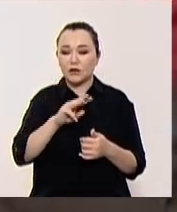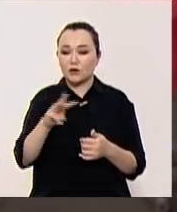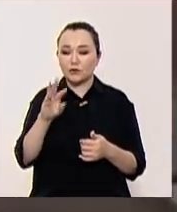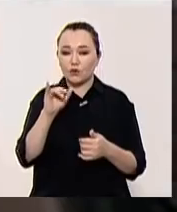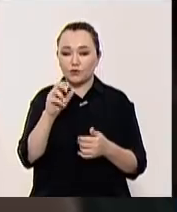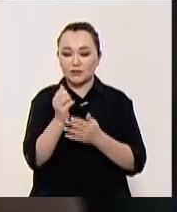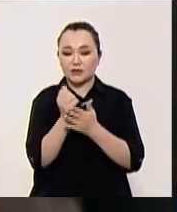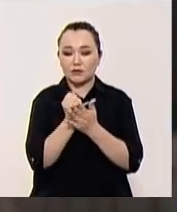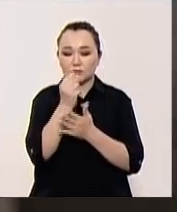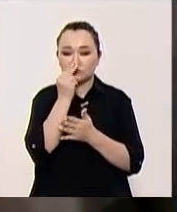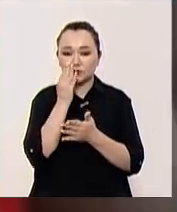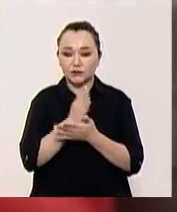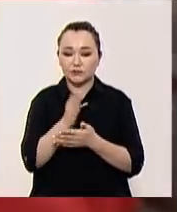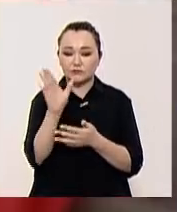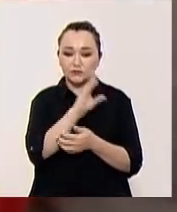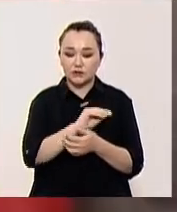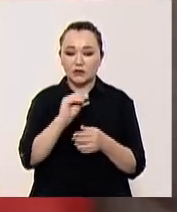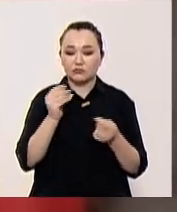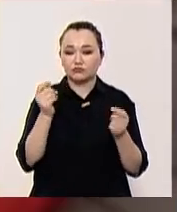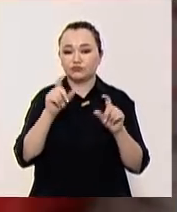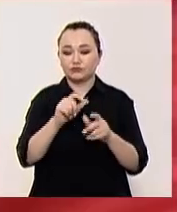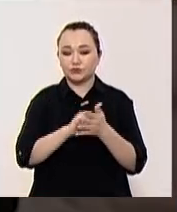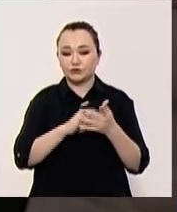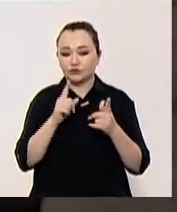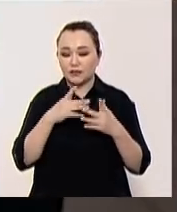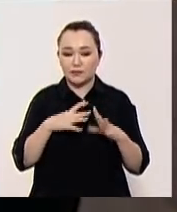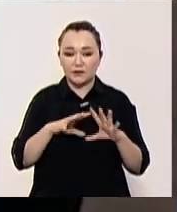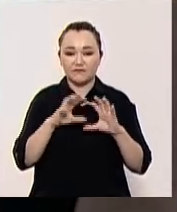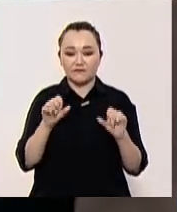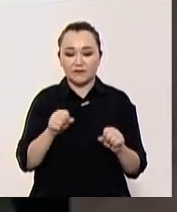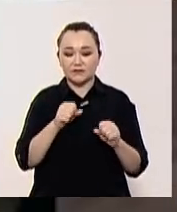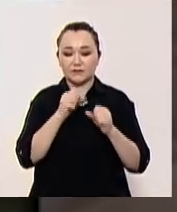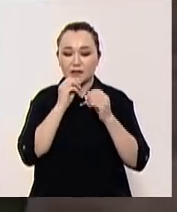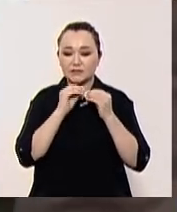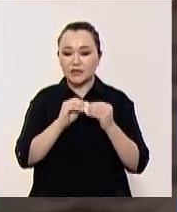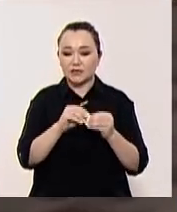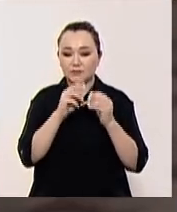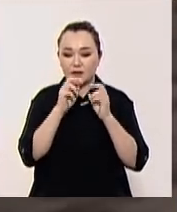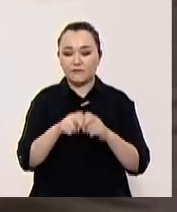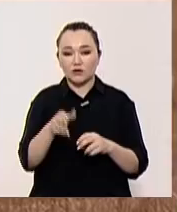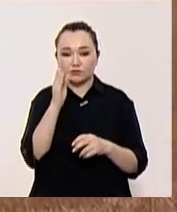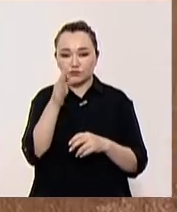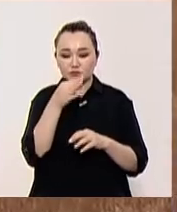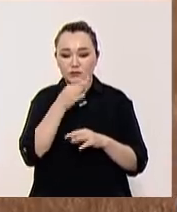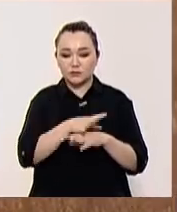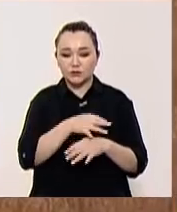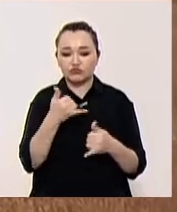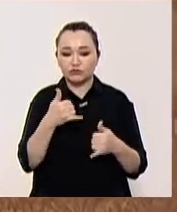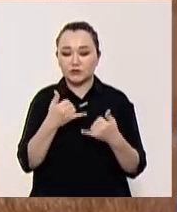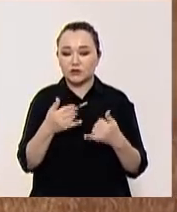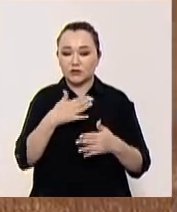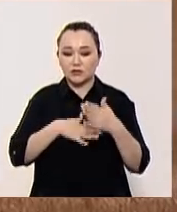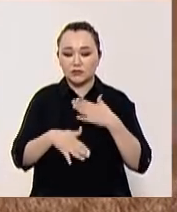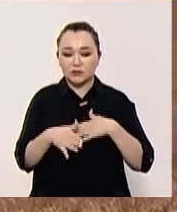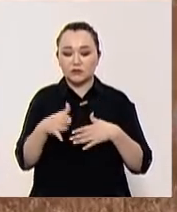екен. Саудагерлер бағаны негізсіз көтеріп жүрмеу үшін шенеуніктер бағаны үнемі тексеріп отырамыз деді. Биыл тағда қуаңшылық